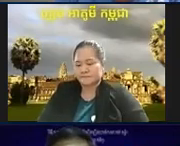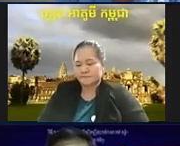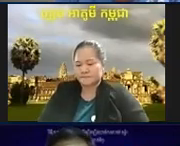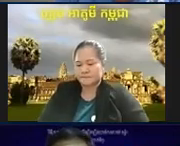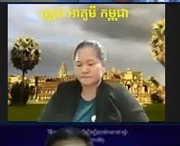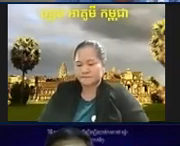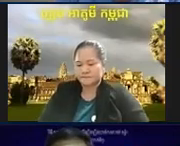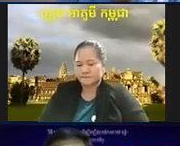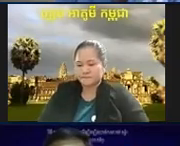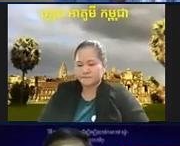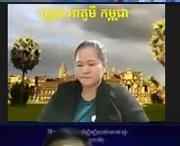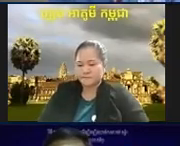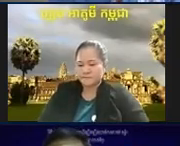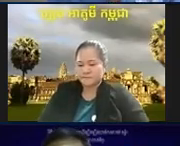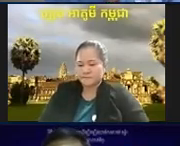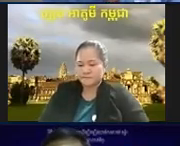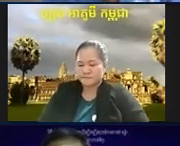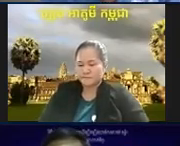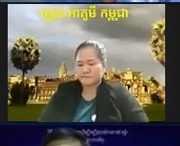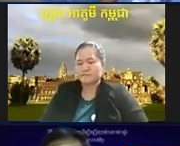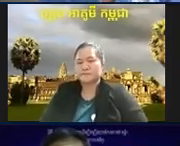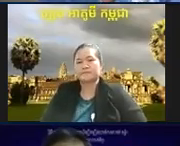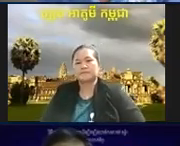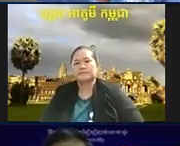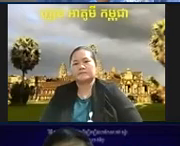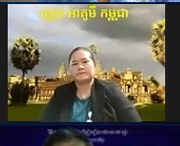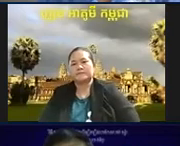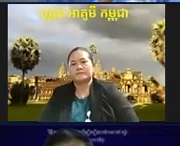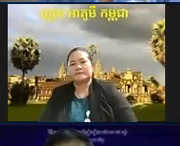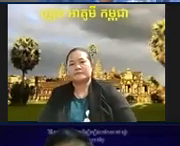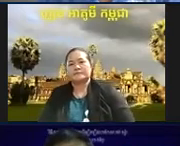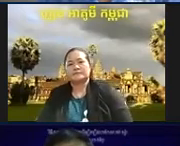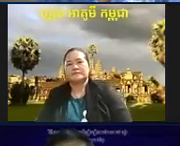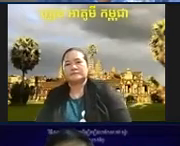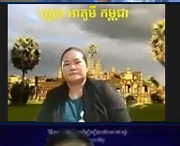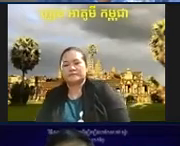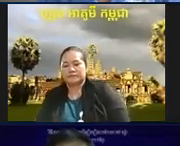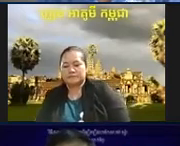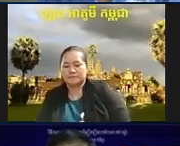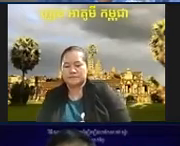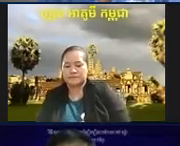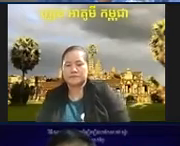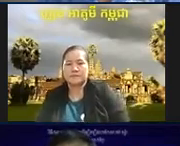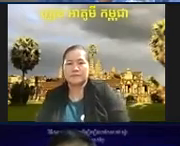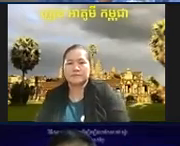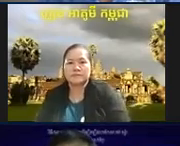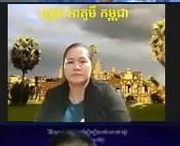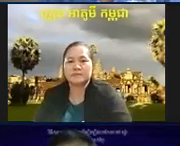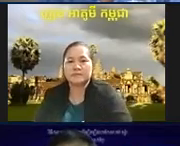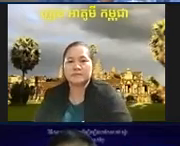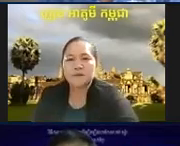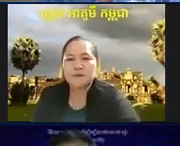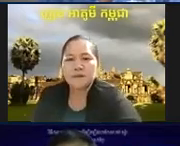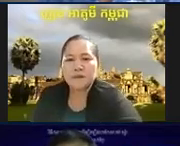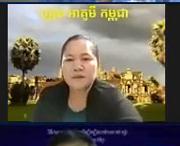dương chư chư cha chư lươn cha khai với thua dương khai chỉ chiêm nơi môi stress cái tha chấm ngữ bạn tắc